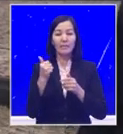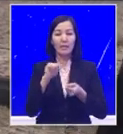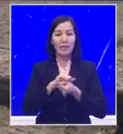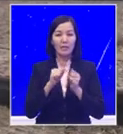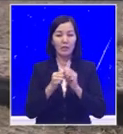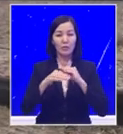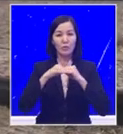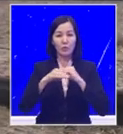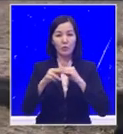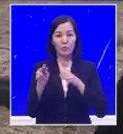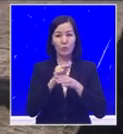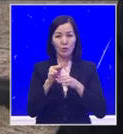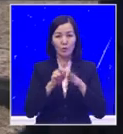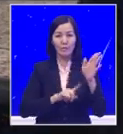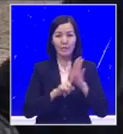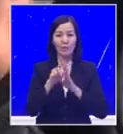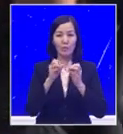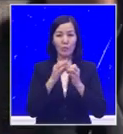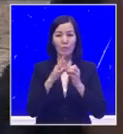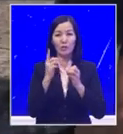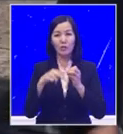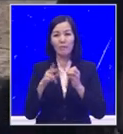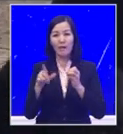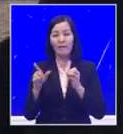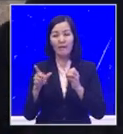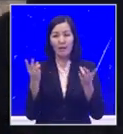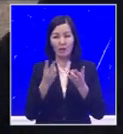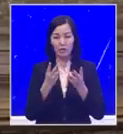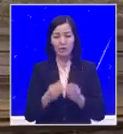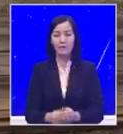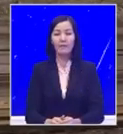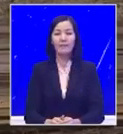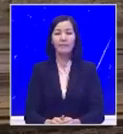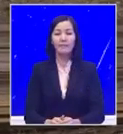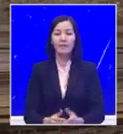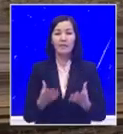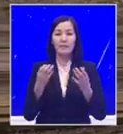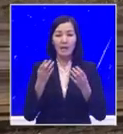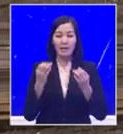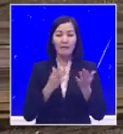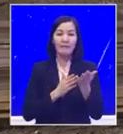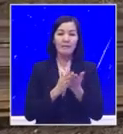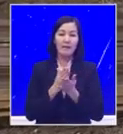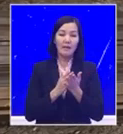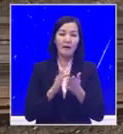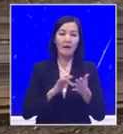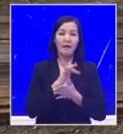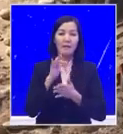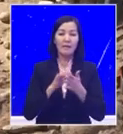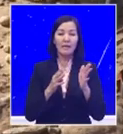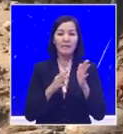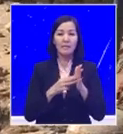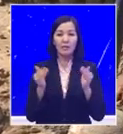жұмыстары басталады. Сол кезде 15-20 адам қажет болады. Сонымен қатар сала мамандары қаладағы 8-ші